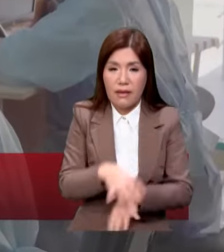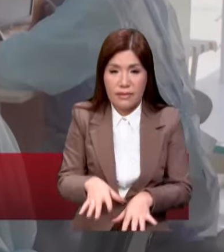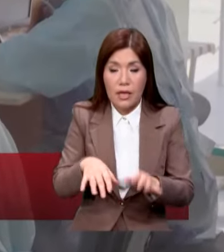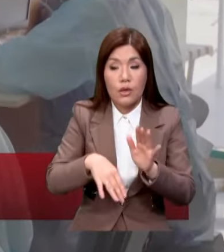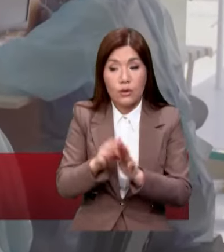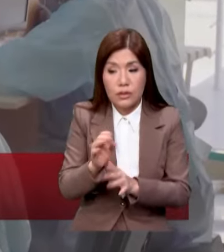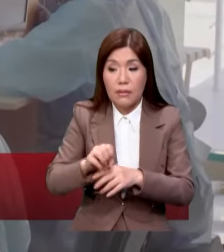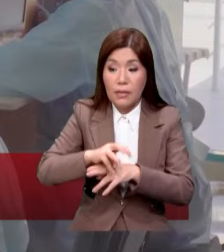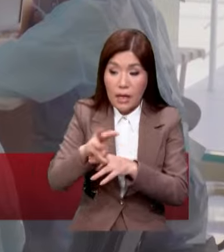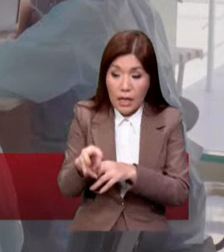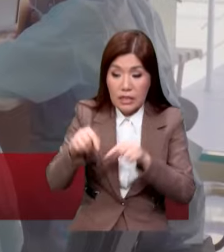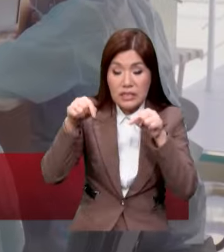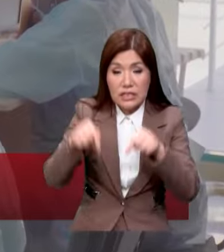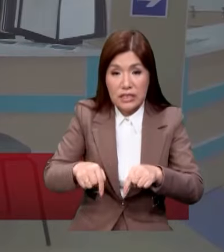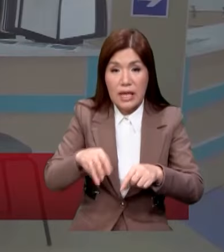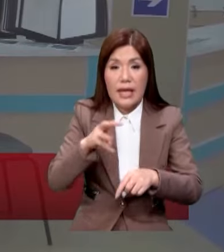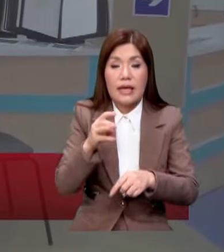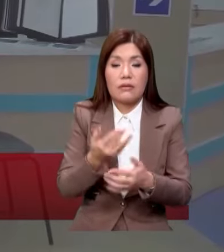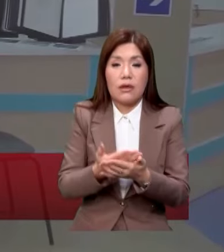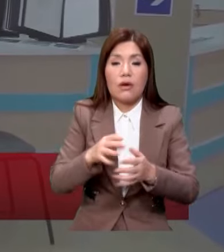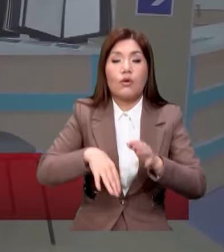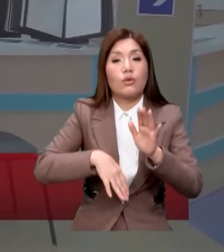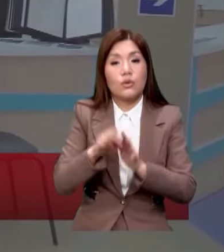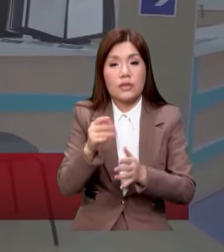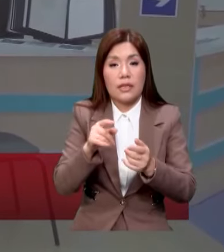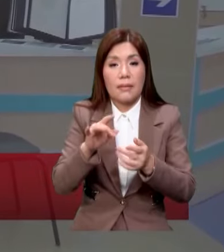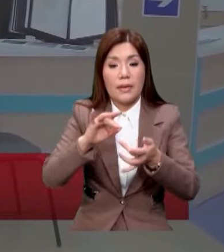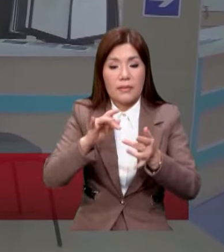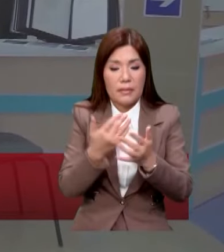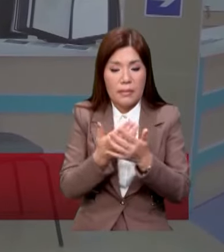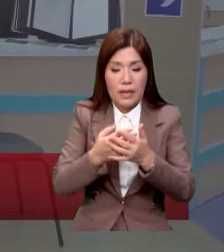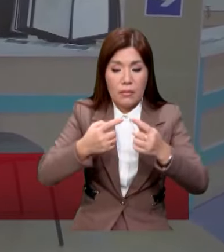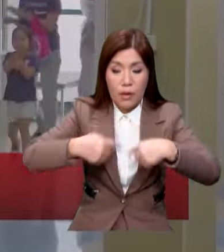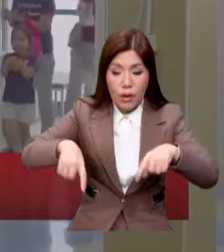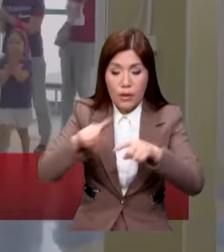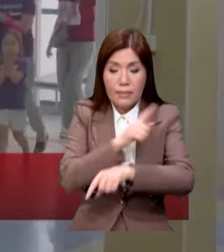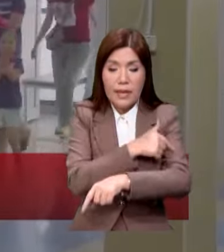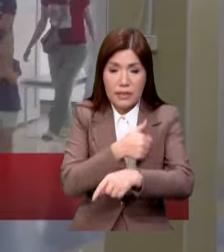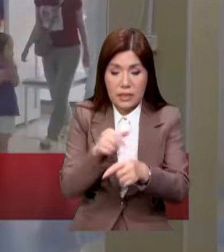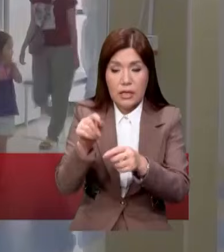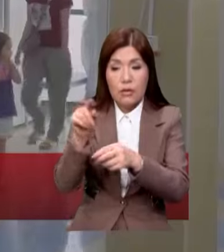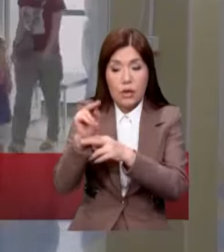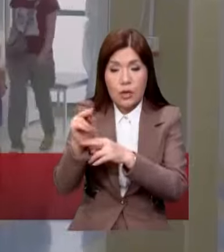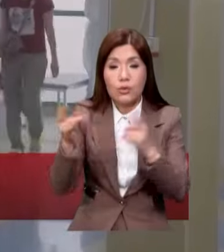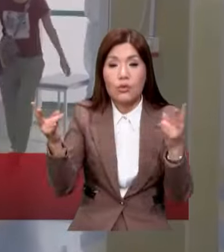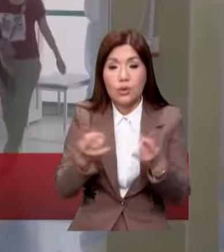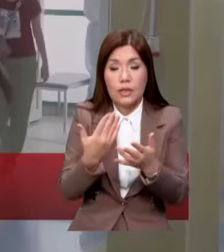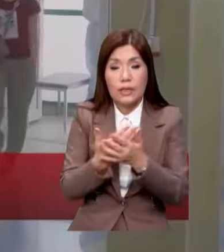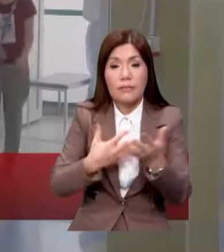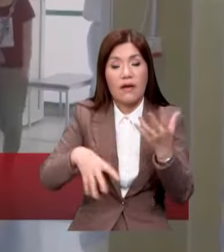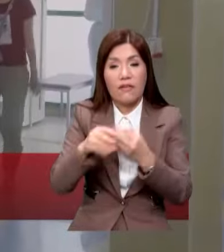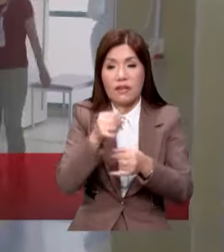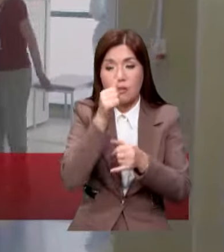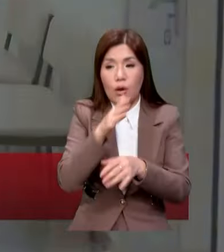чтобы снабжать таблетками эмигрантов, властям бы лучше систему здравоохранения дома наладить, считают люди. По их словам, они либо вовсе не